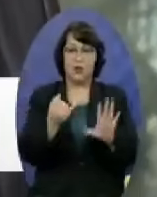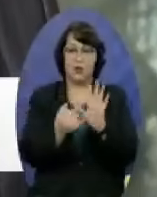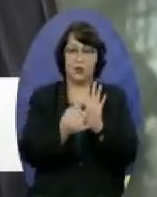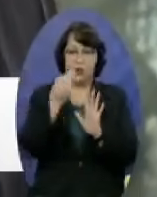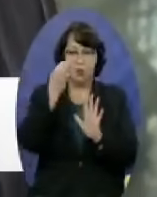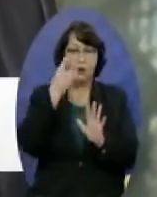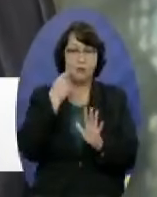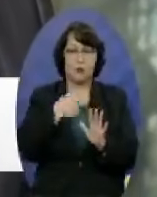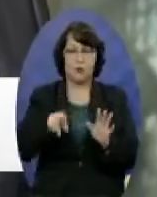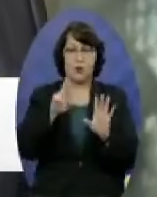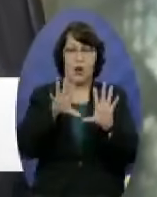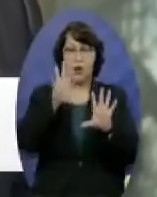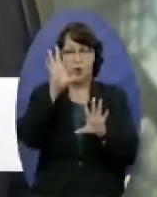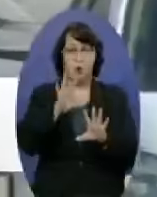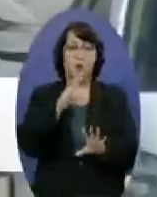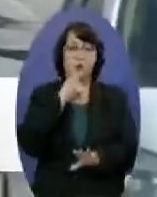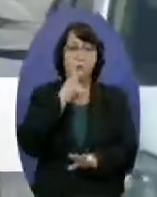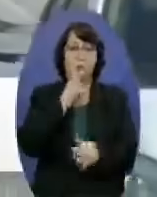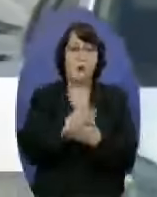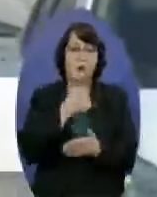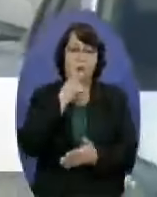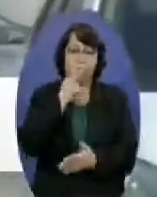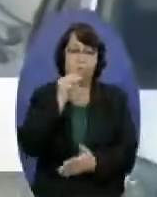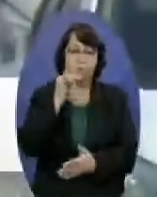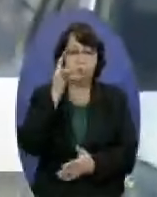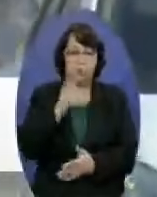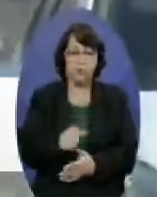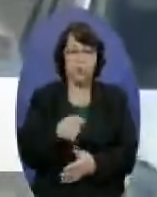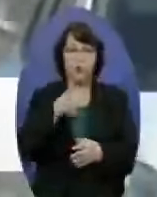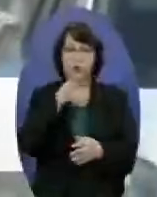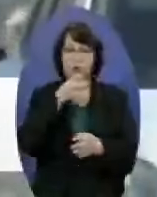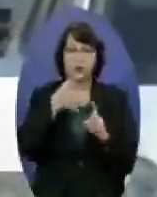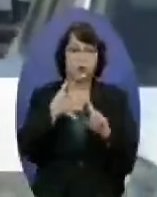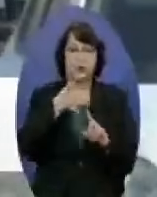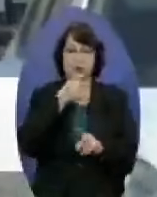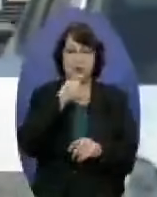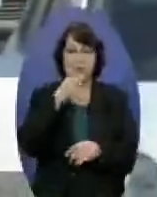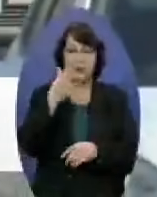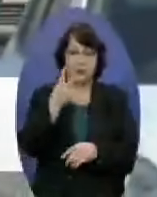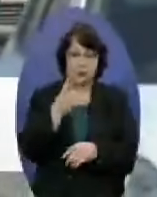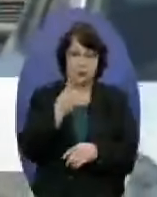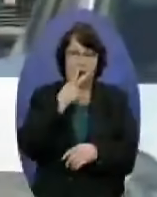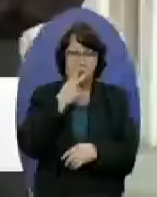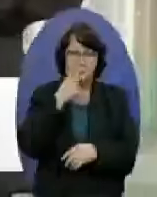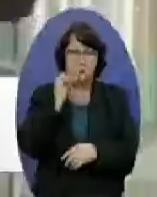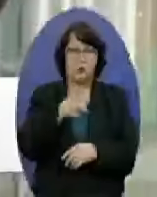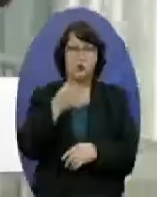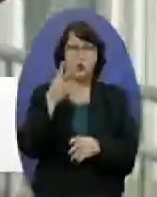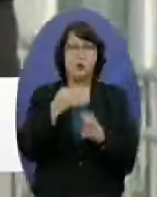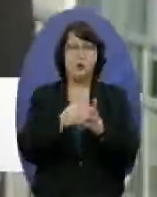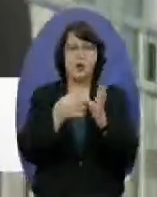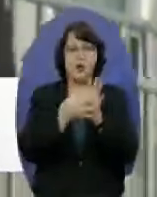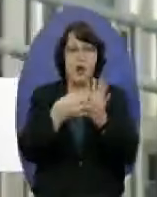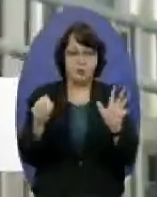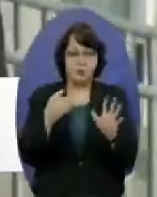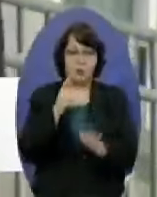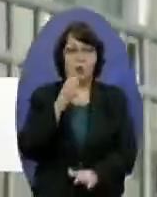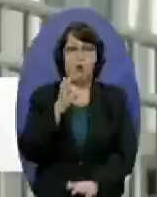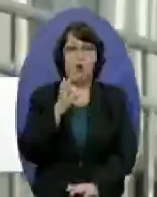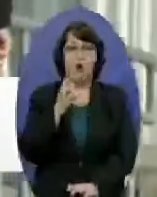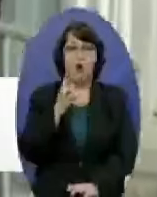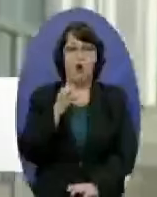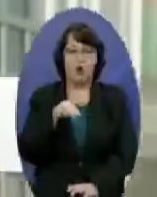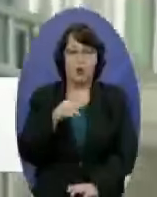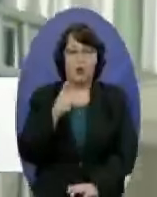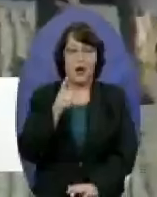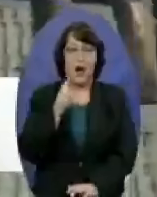эмэгтэйчүүдийн 10% нь тамхи татж байна. Тамхичин хүний дундаж наслал 52 байдаг. Тамхи татснаар хүний бие 4800 гаруй төрлийн хорт хавдар үүсэх эрсдэл